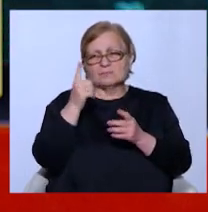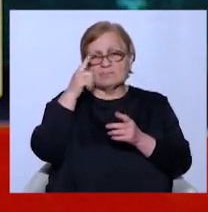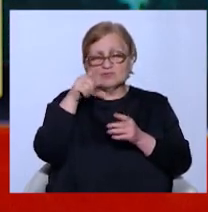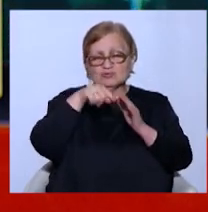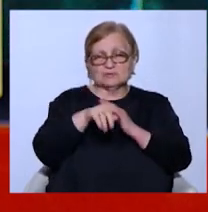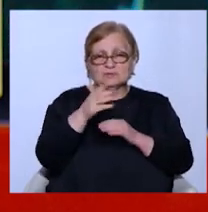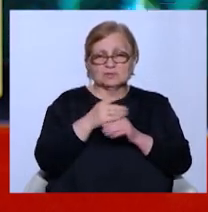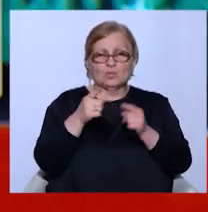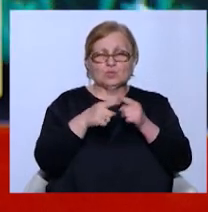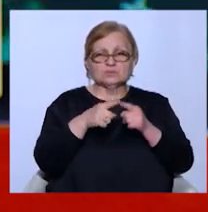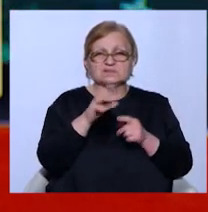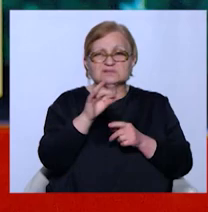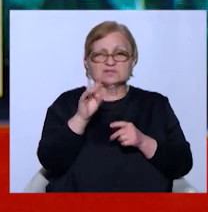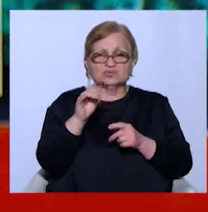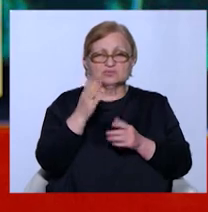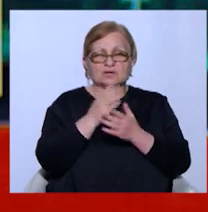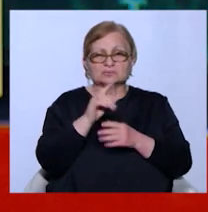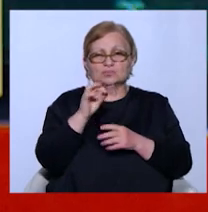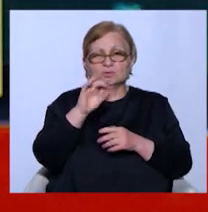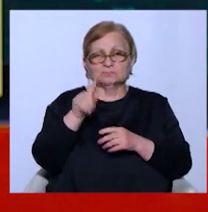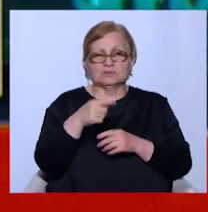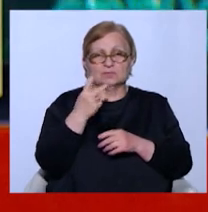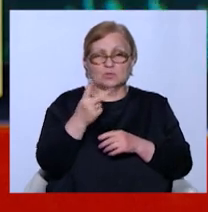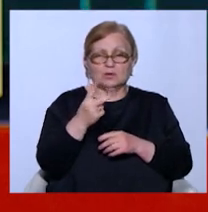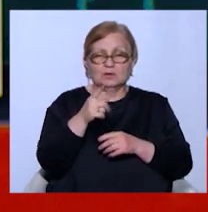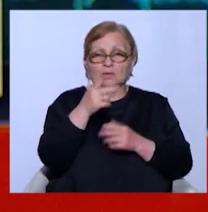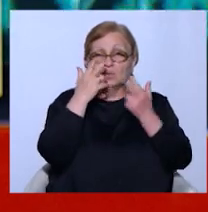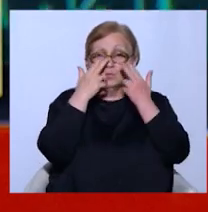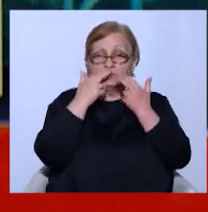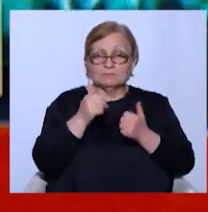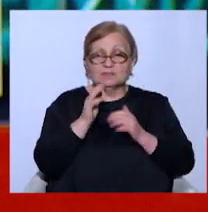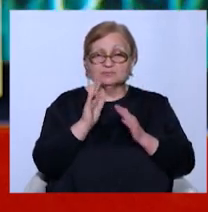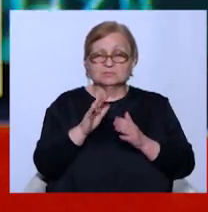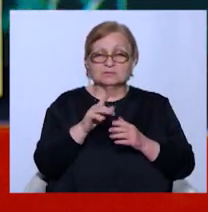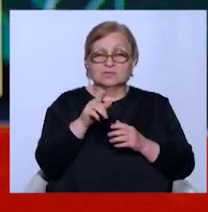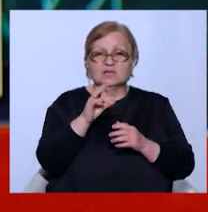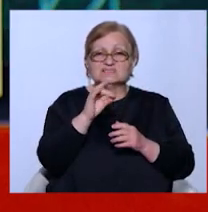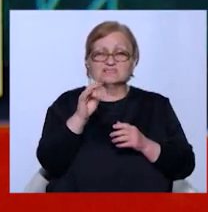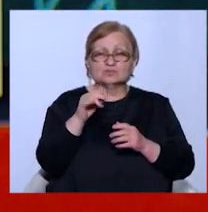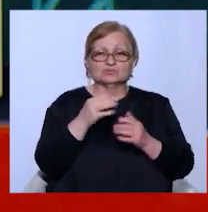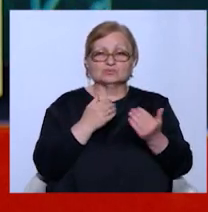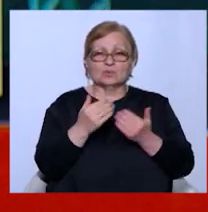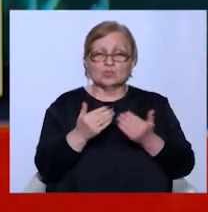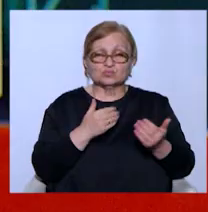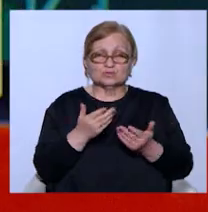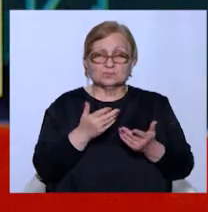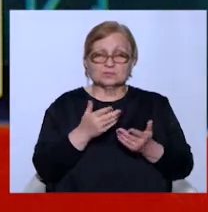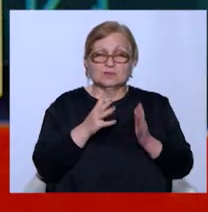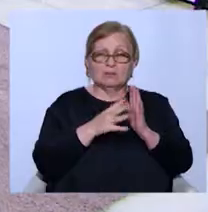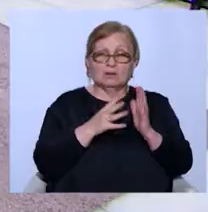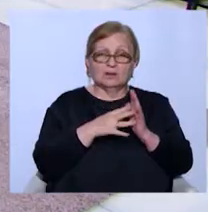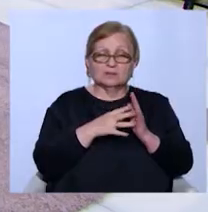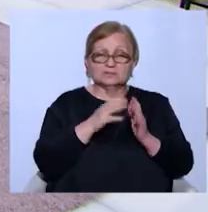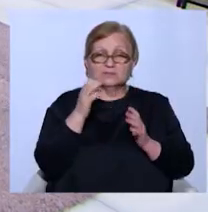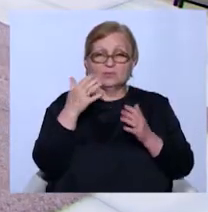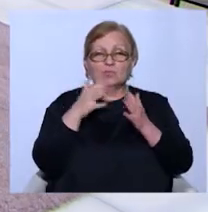რაღაცა კუთხის სინუსი არის 0.2 და ჯერ მარტო უნდა მიეჩვიოთ მხოლოდ ამ სინუსთან ურთიერთობას. და აი მე-9 კლასში უკვე